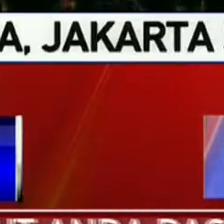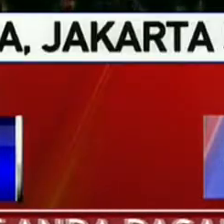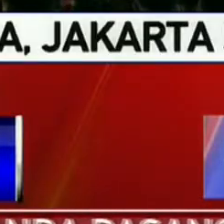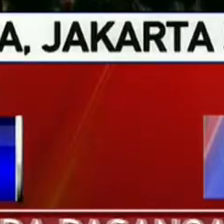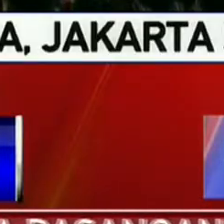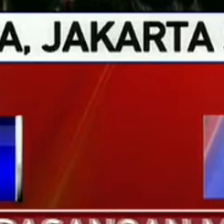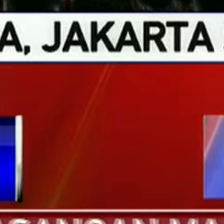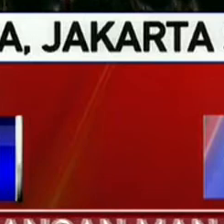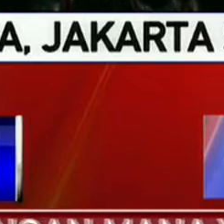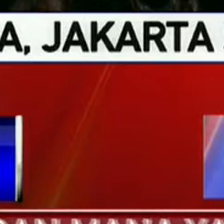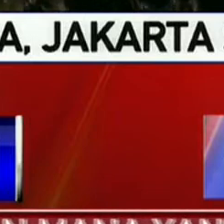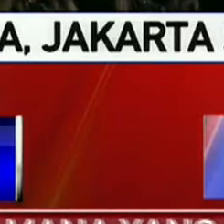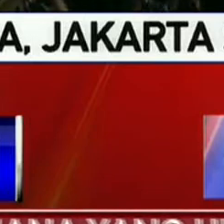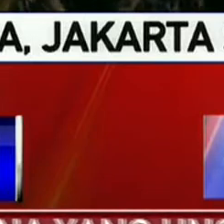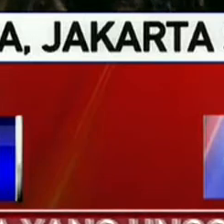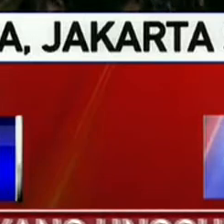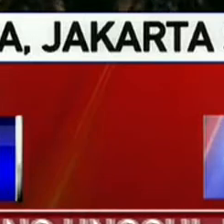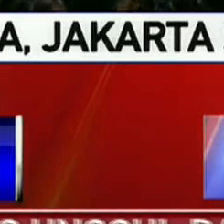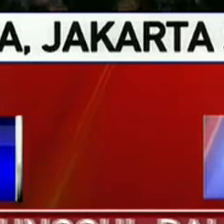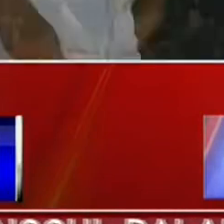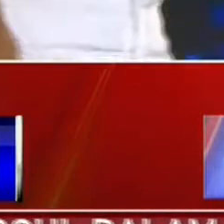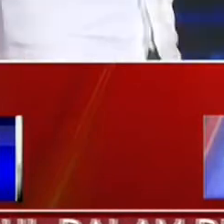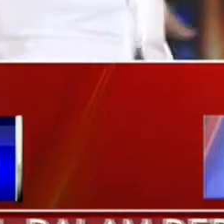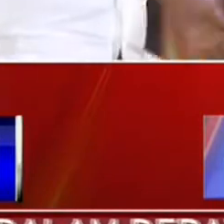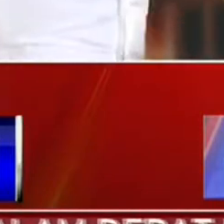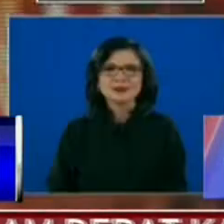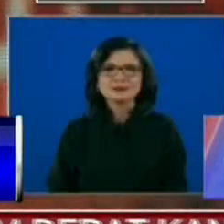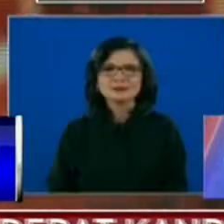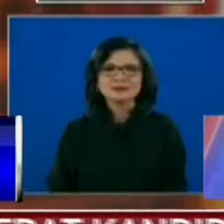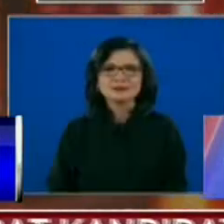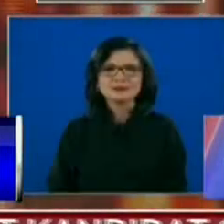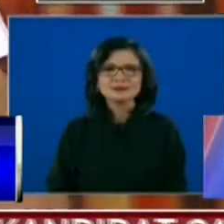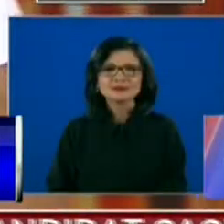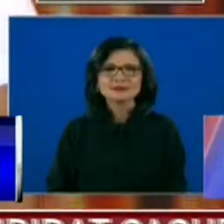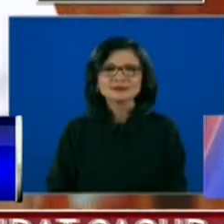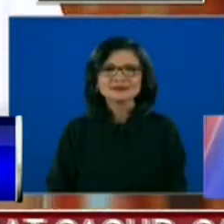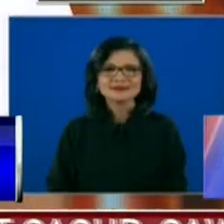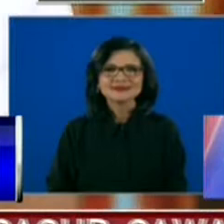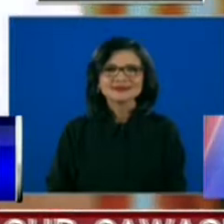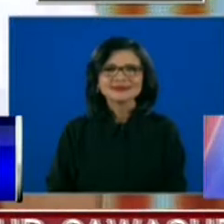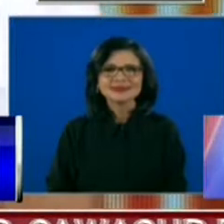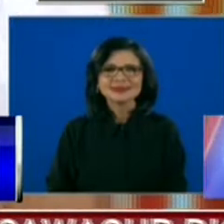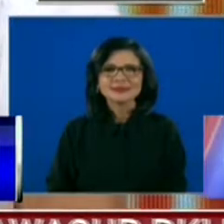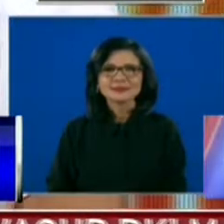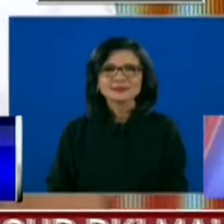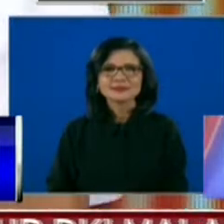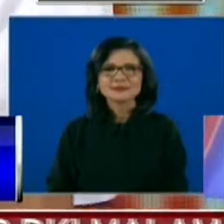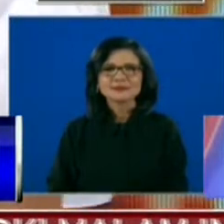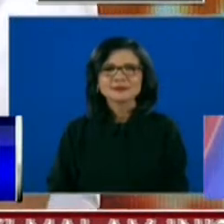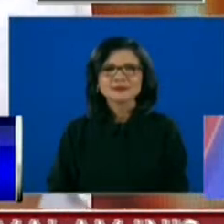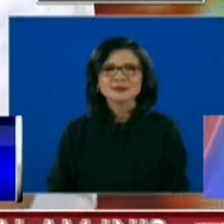2 menit, Pak. Dimulai dari Anda berbicara. Luar biasa. Ini gestur yang kita harapkan sebenarnya. Silakan.